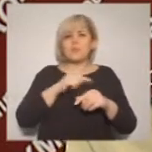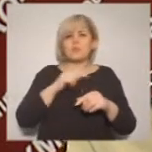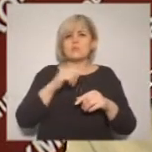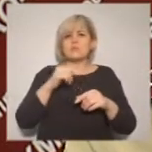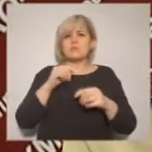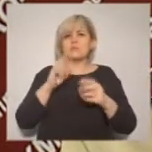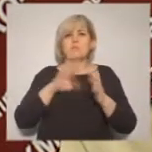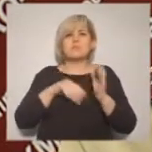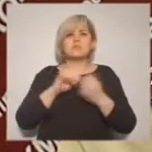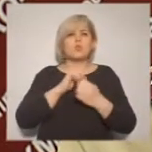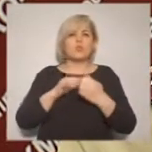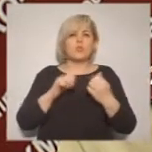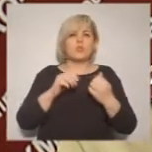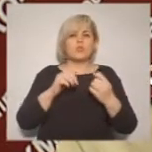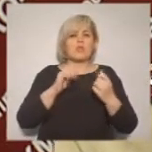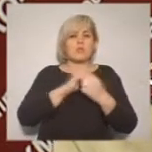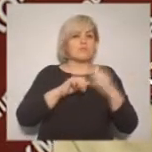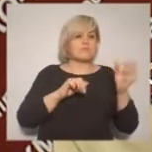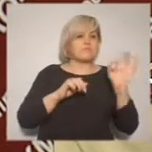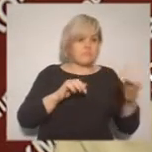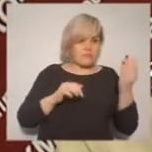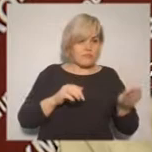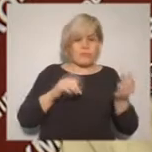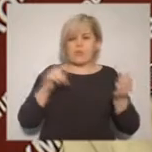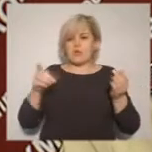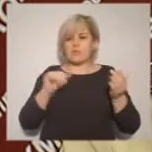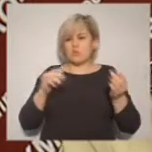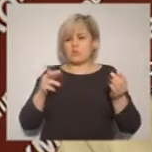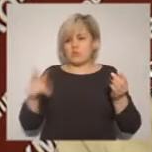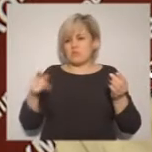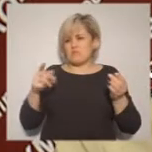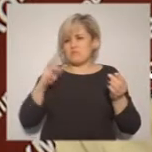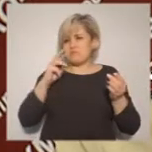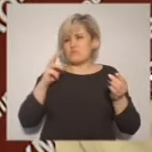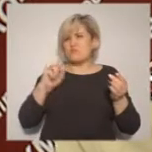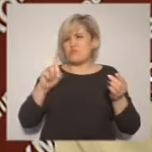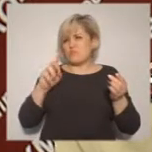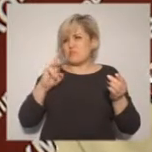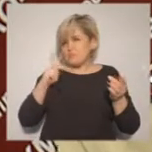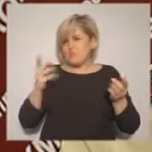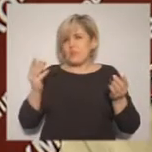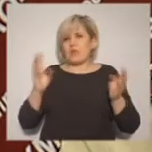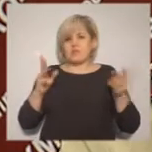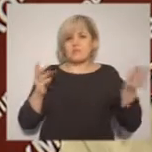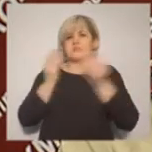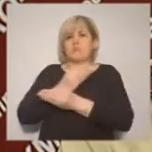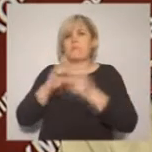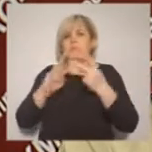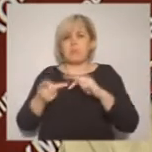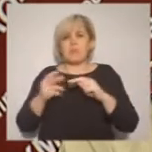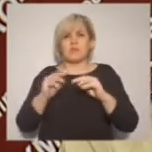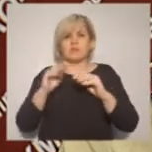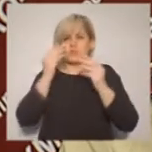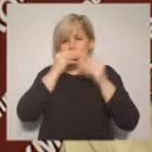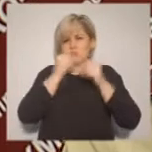щука, выработанная одним предпринимателем, может попасть на прилавок с